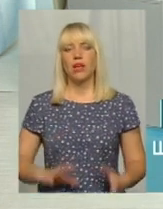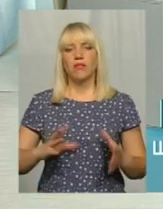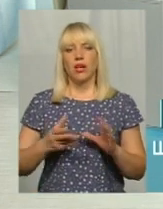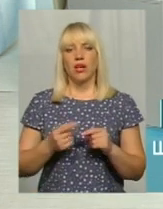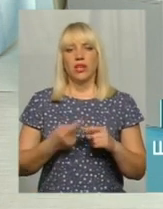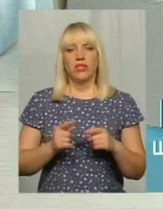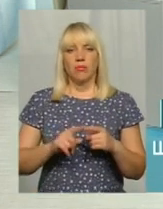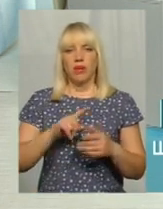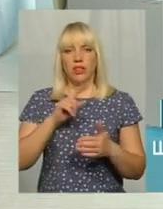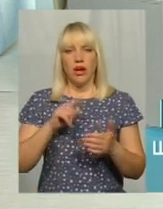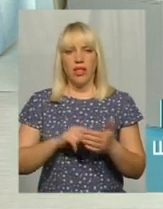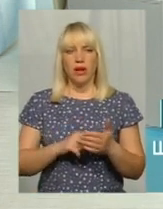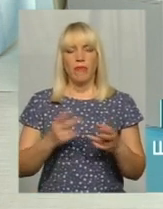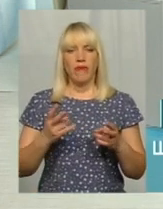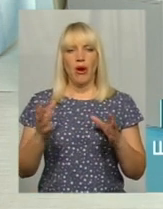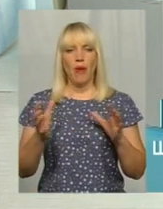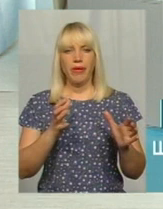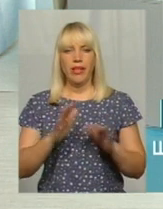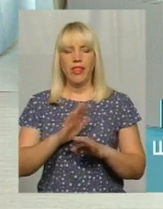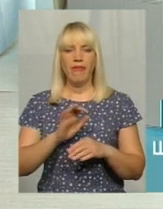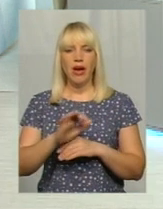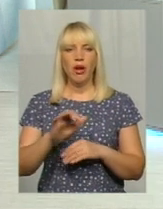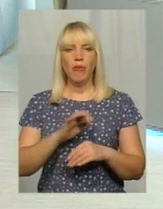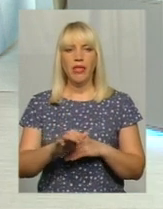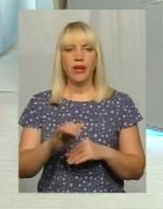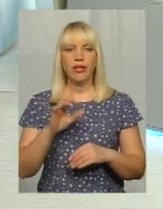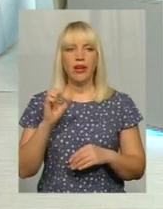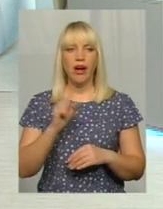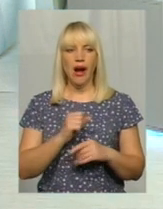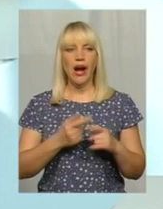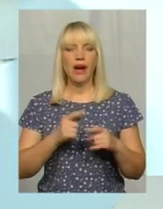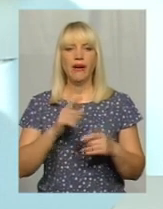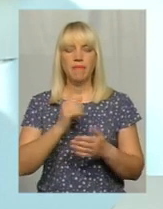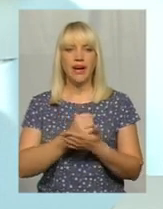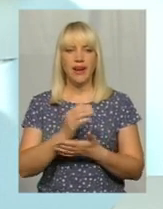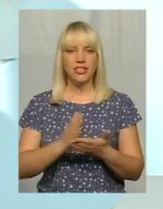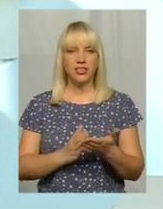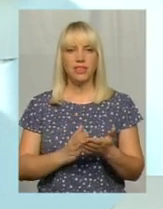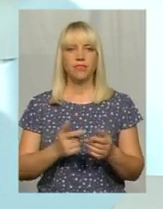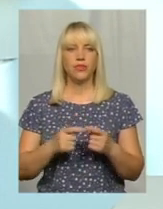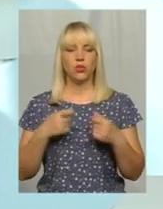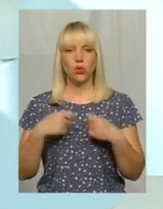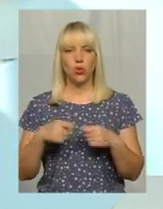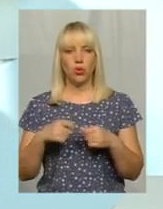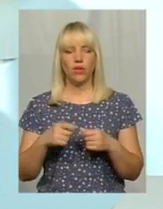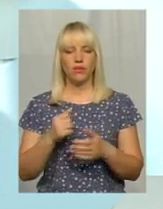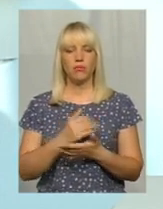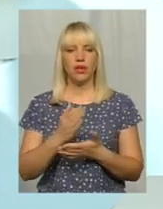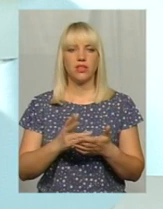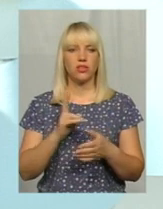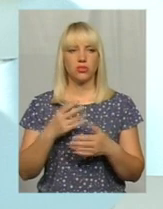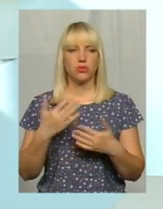питанням навіть так опікуються не виробники, а рітейл-мережі, тобто торгові мережі, які